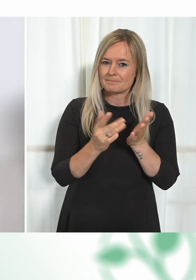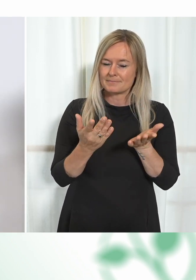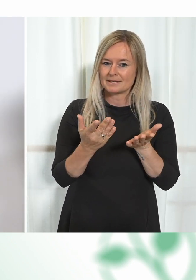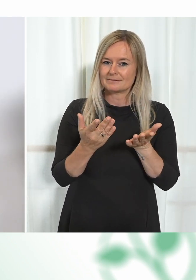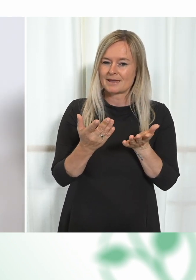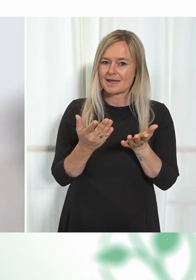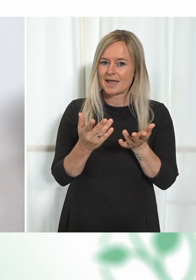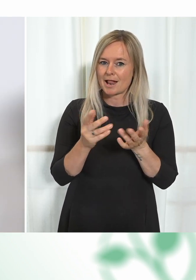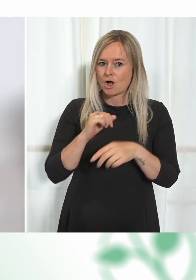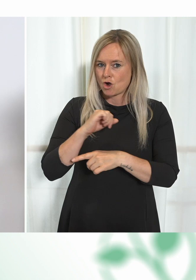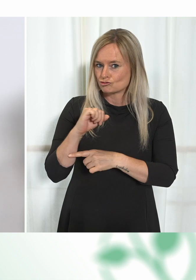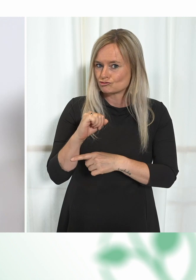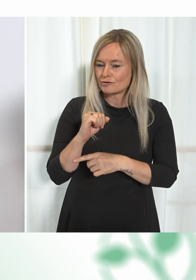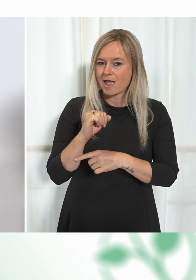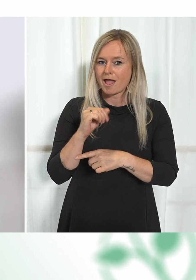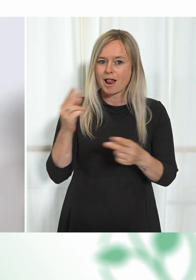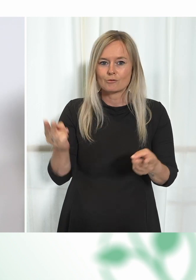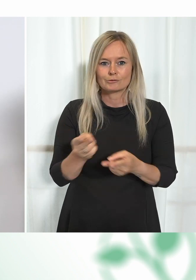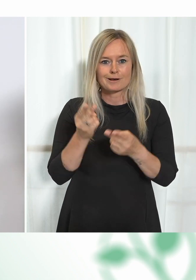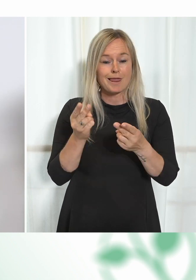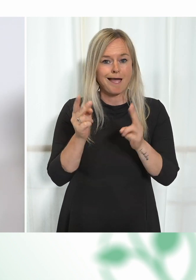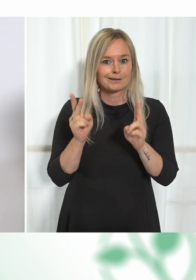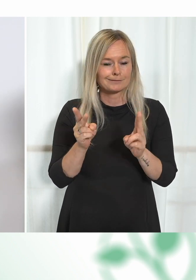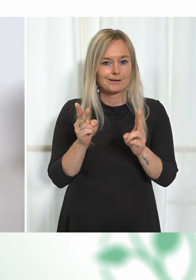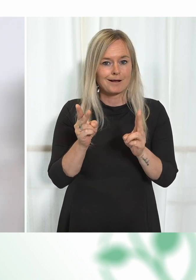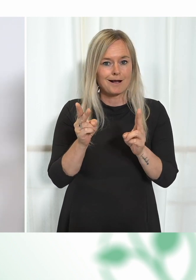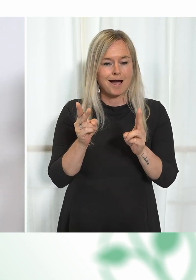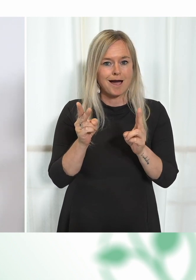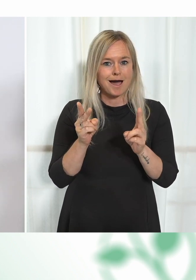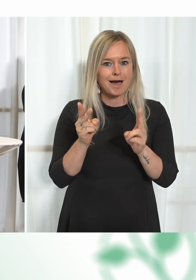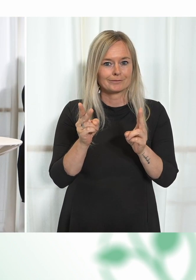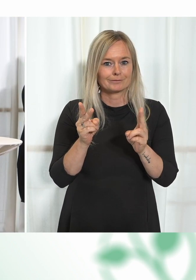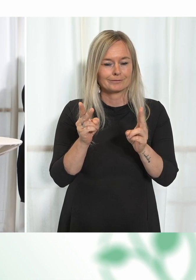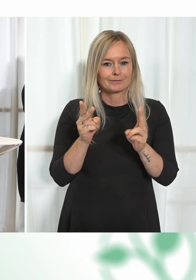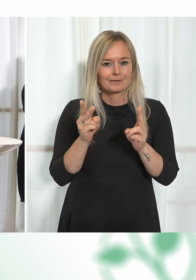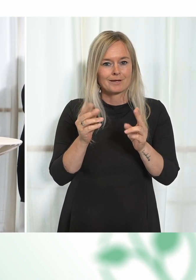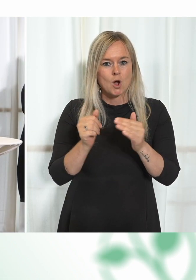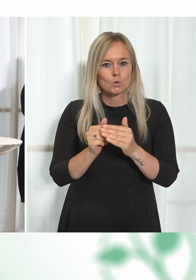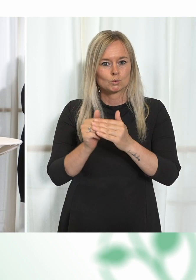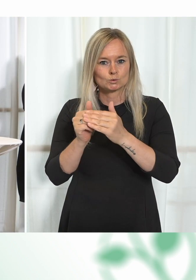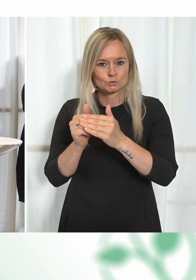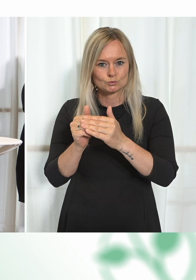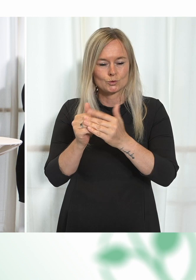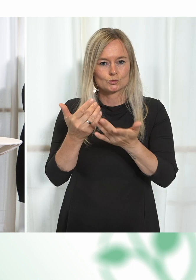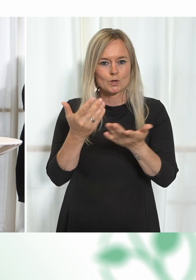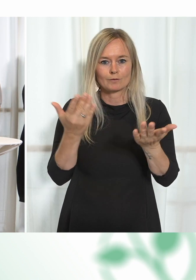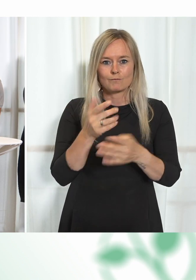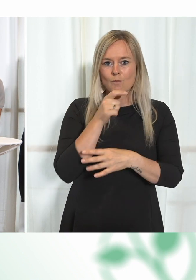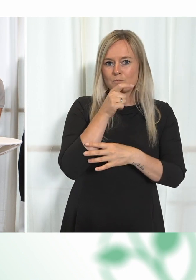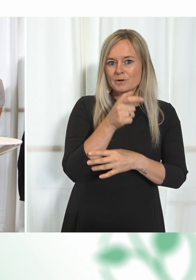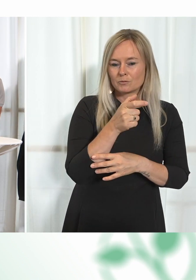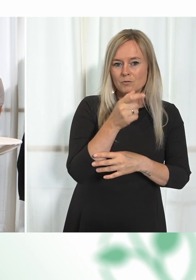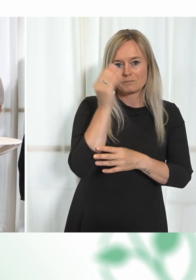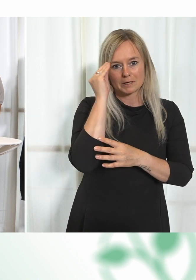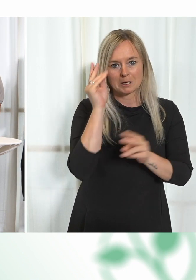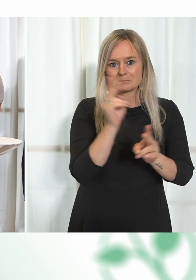recht schnell und leicht dafür sorgen kann, dass Berufe, die wahrscheinlich nicht mehr möglich geglaubt waren, trotzdem